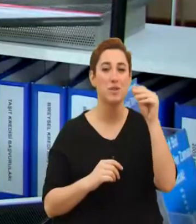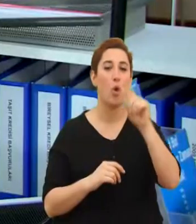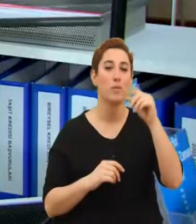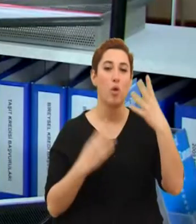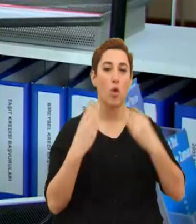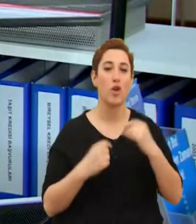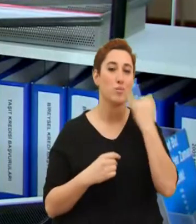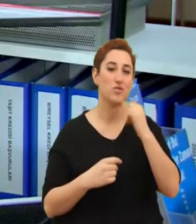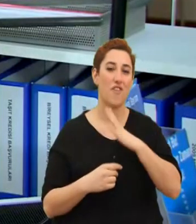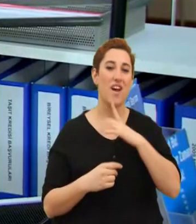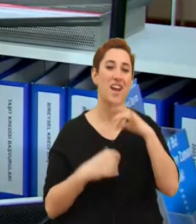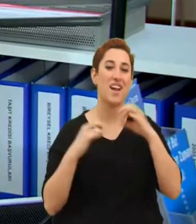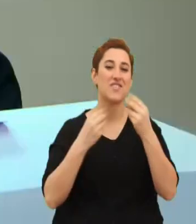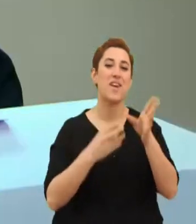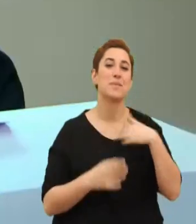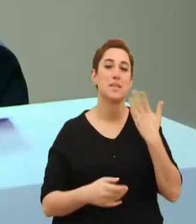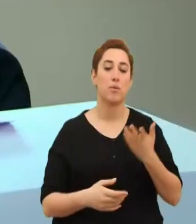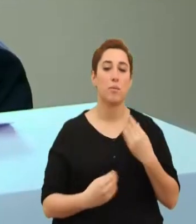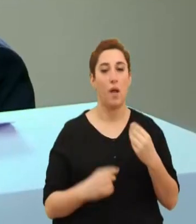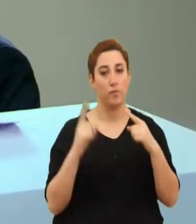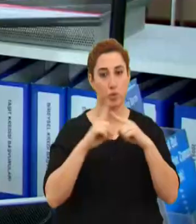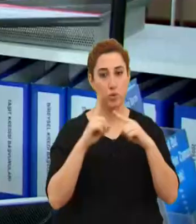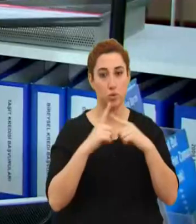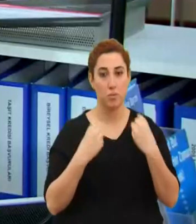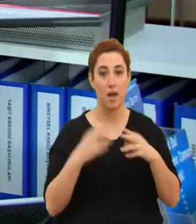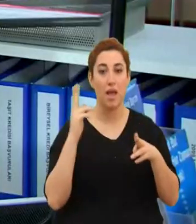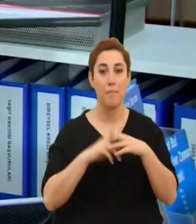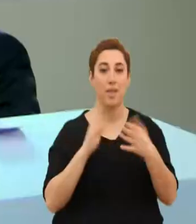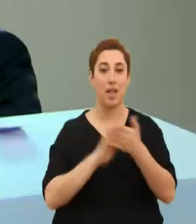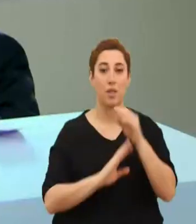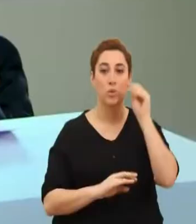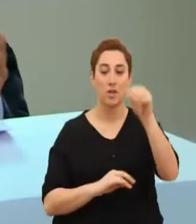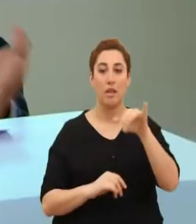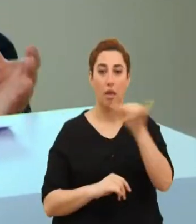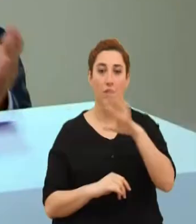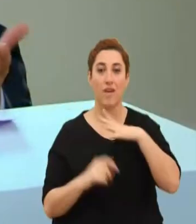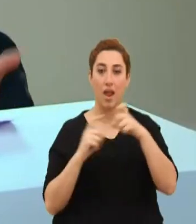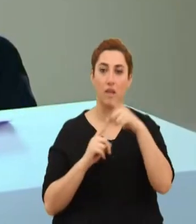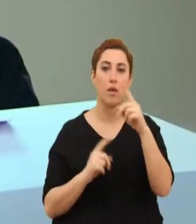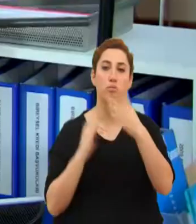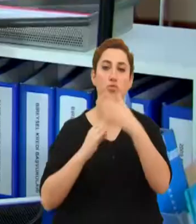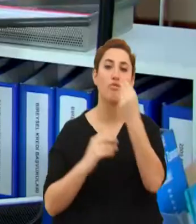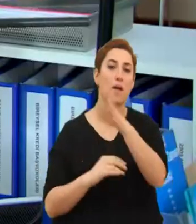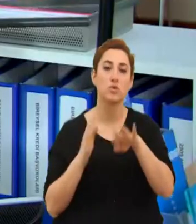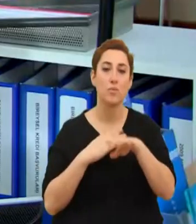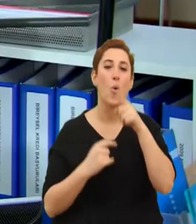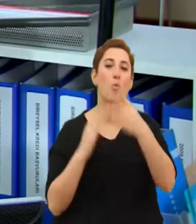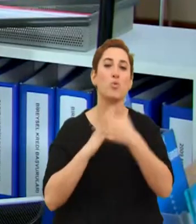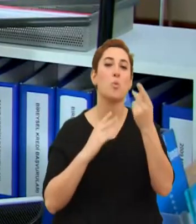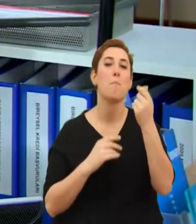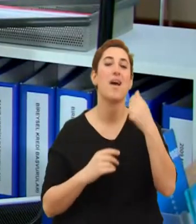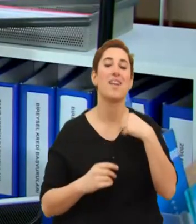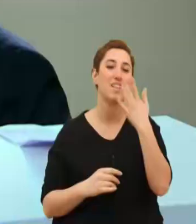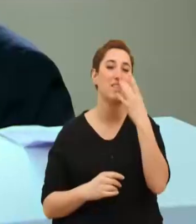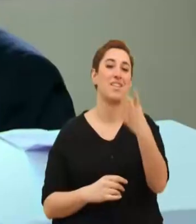olarak? Müşteri varken seni rahatsız etmeyeyim. Ya Tuğba, hemen elini uzatma mesafesinde Erdem. Ona niye bozdurmuyorsun? Onun bozuk